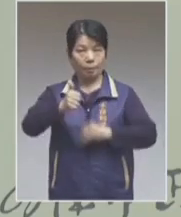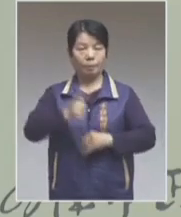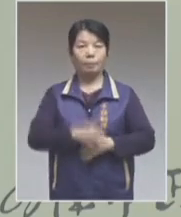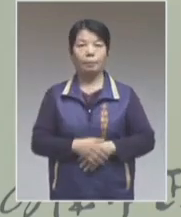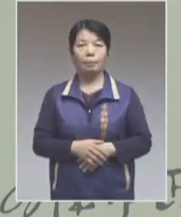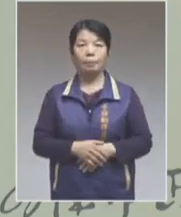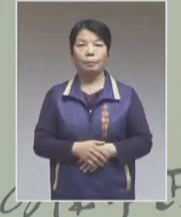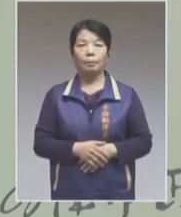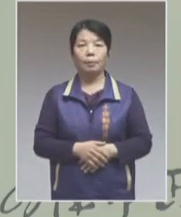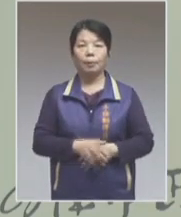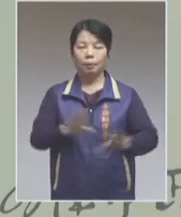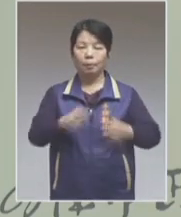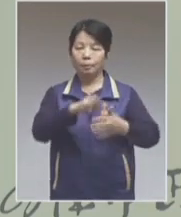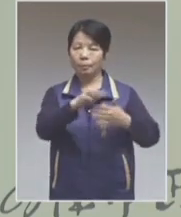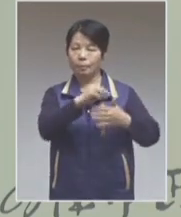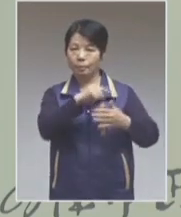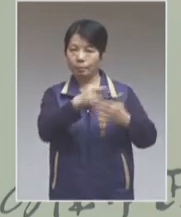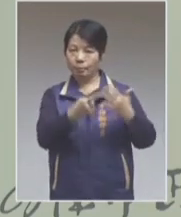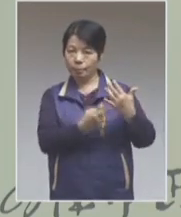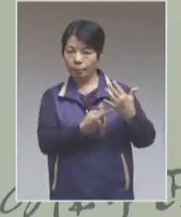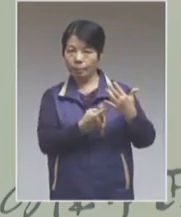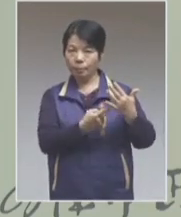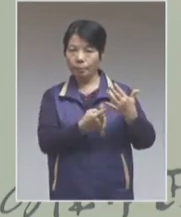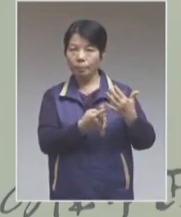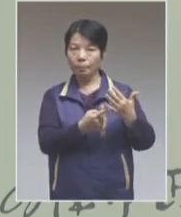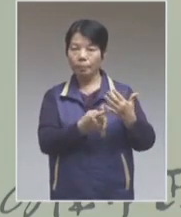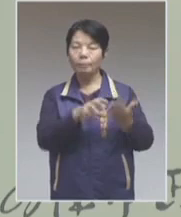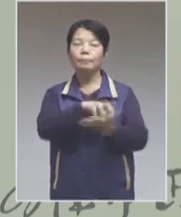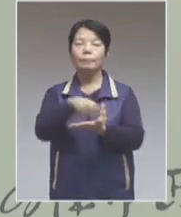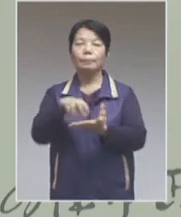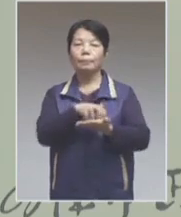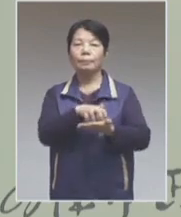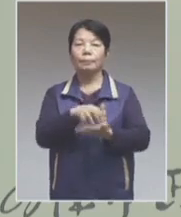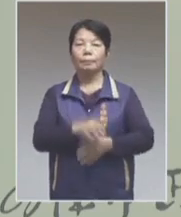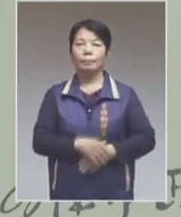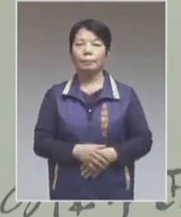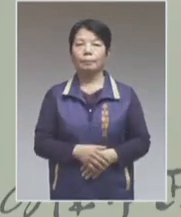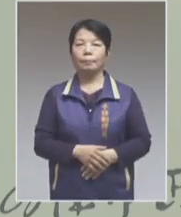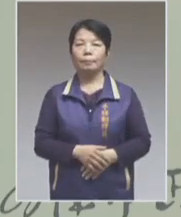们就依程序来办理。